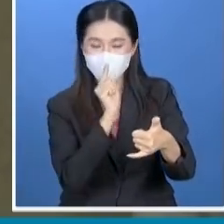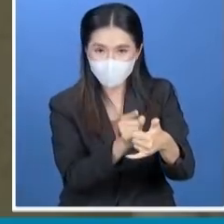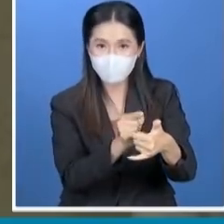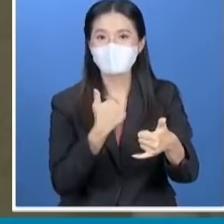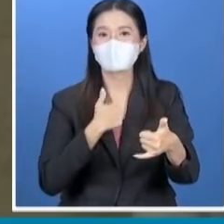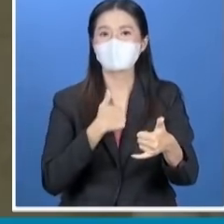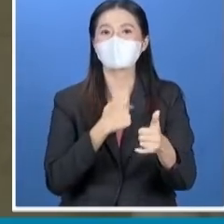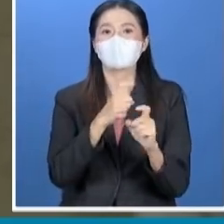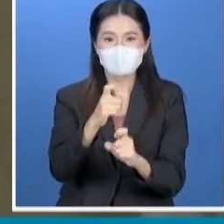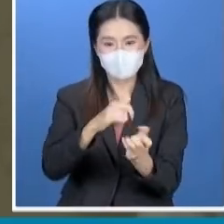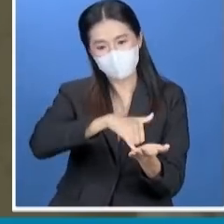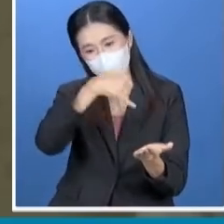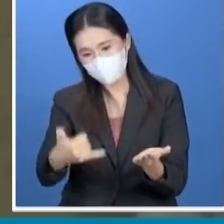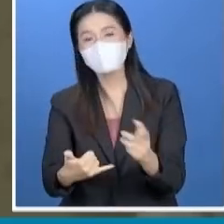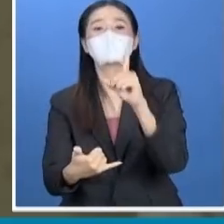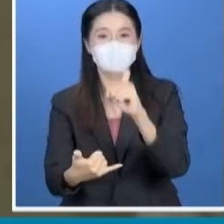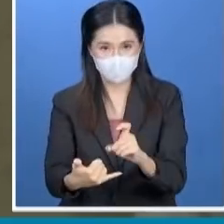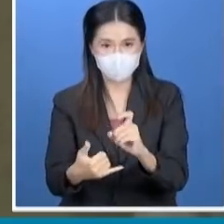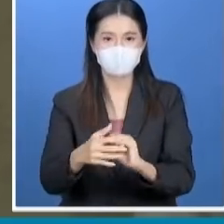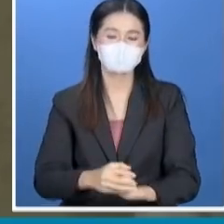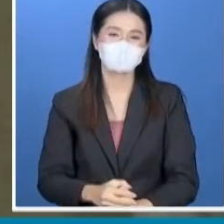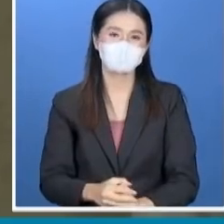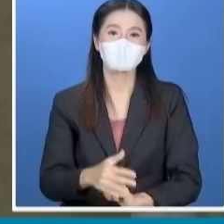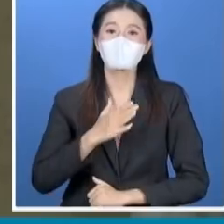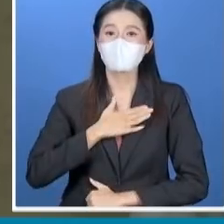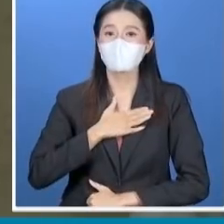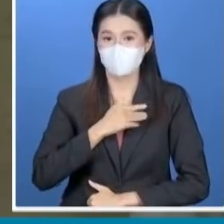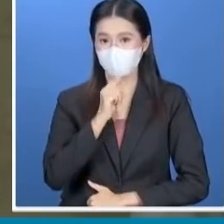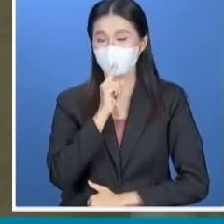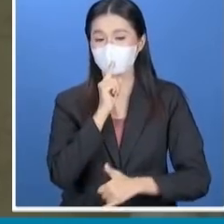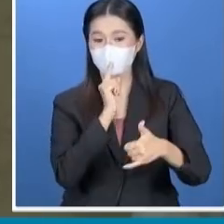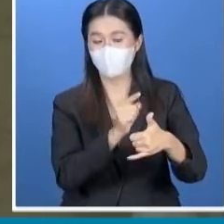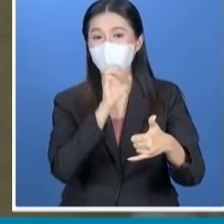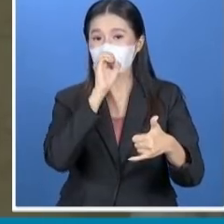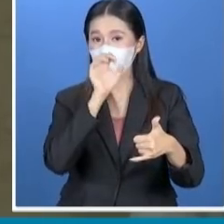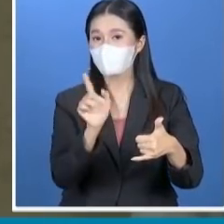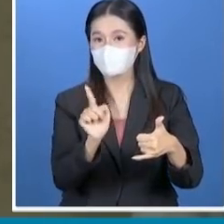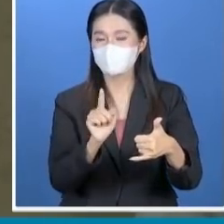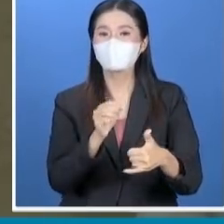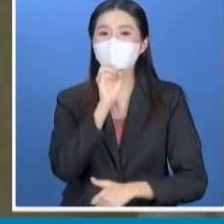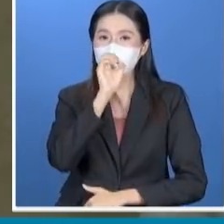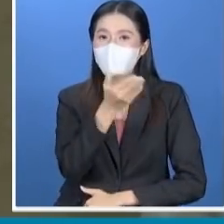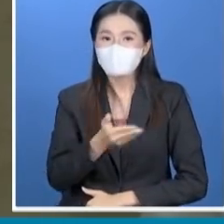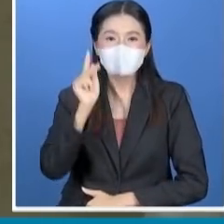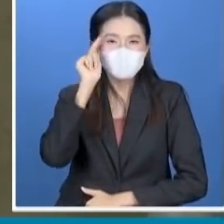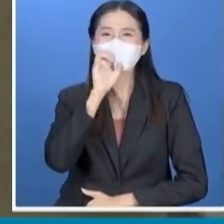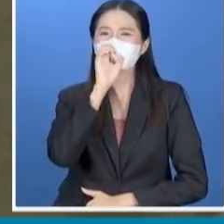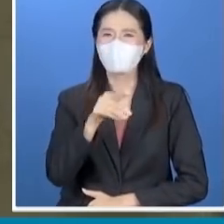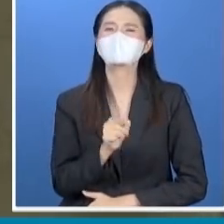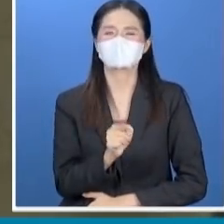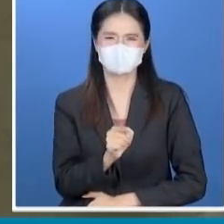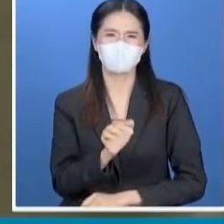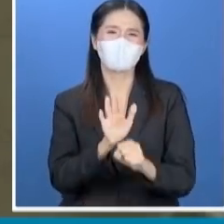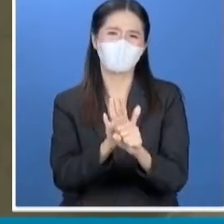ตุผู้อื่นถึงแก่ความตายนะครับผมก็ต้องแจ้งเรียนให้พี่น้องสื่อได้เพียงเท่านี้นะครับว่